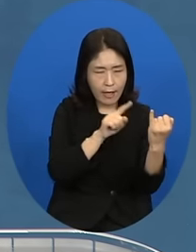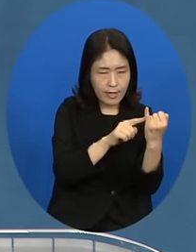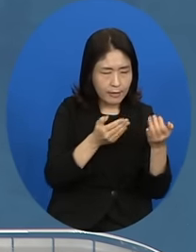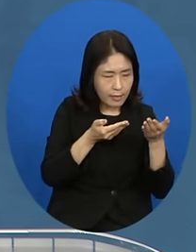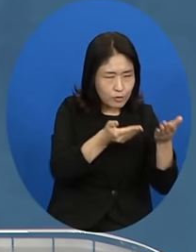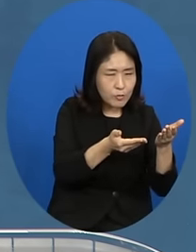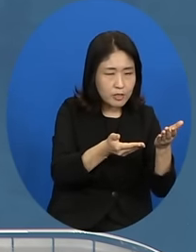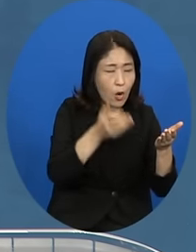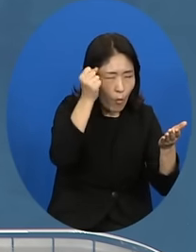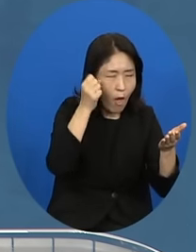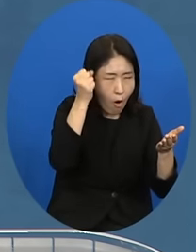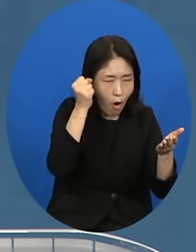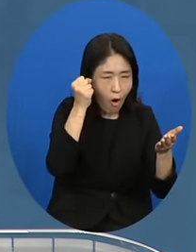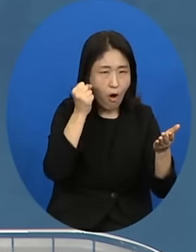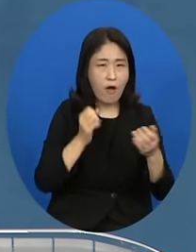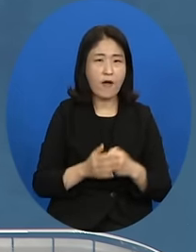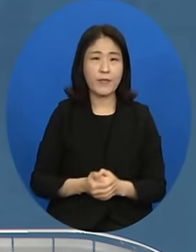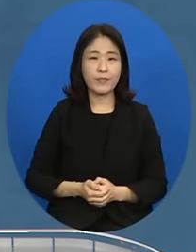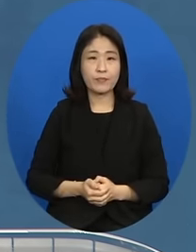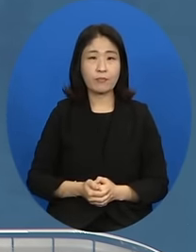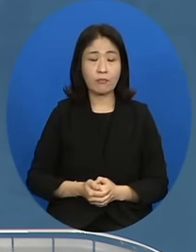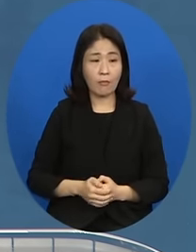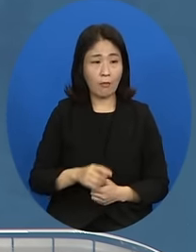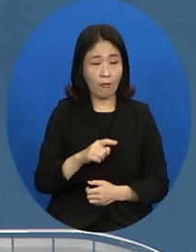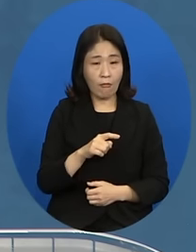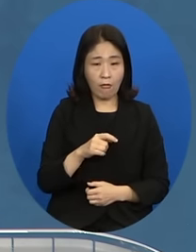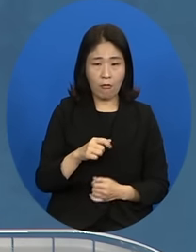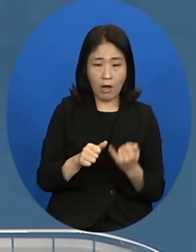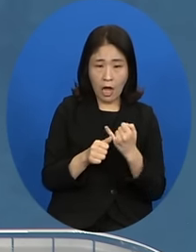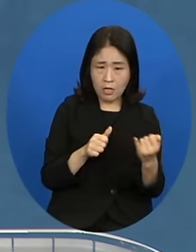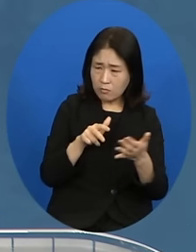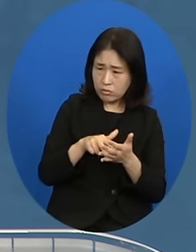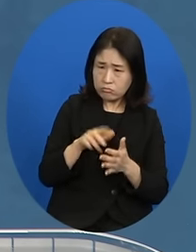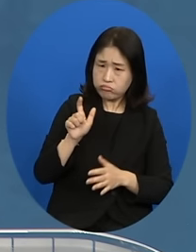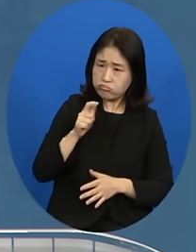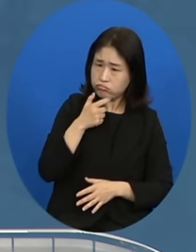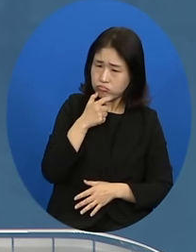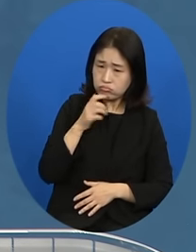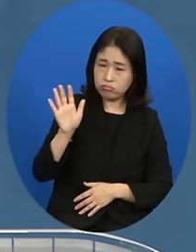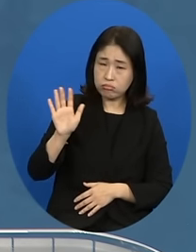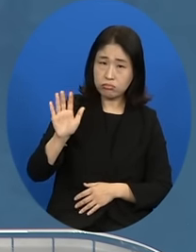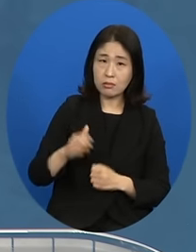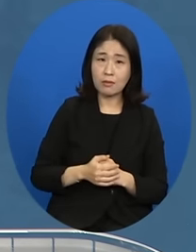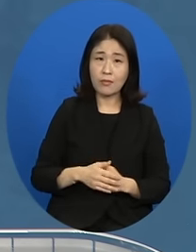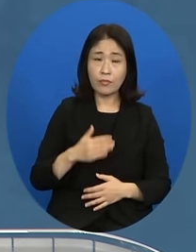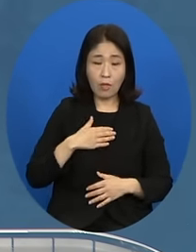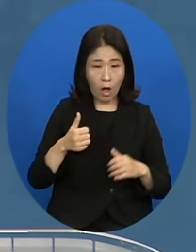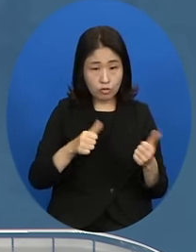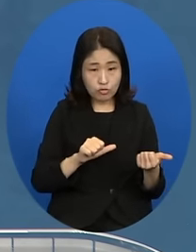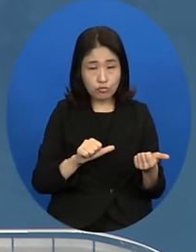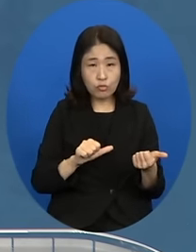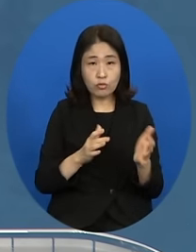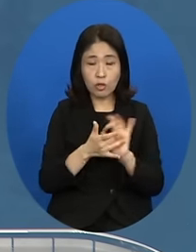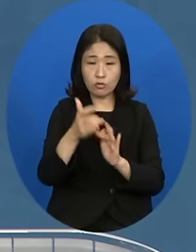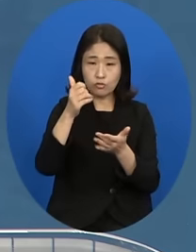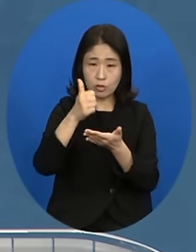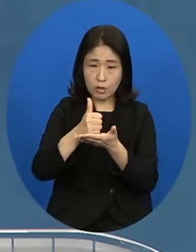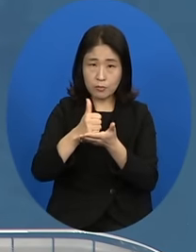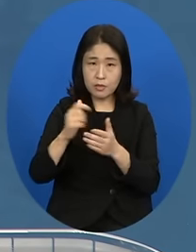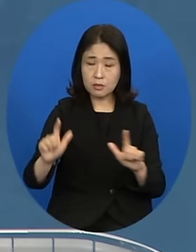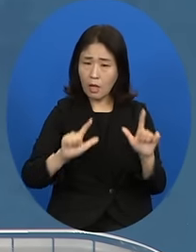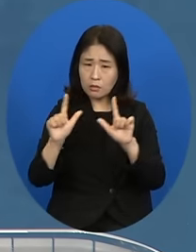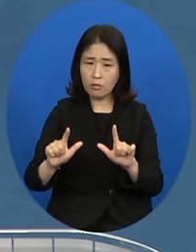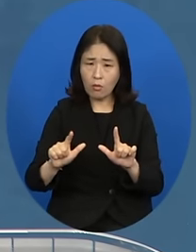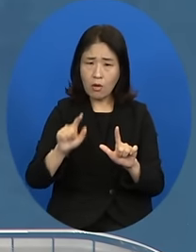했습니다. 저희 아내가 질색했습니다. 나는 죽고 예수로 사는 게 복음이다. 무슨